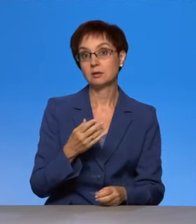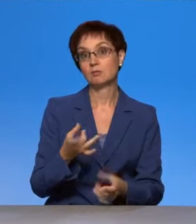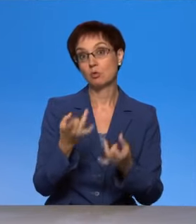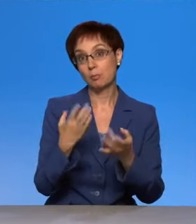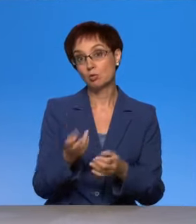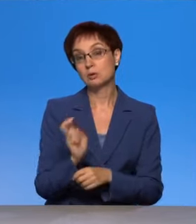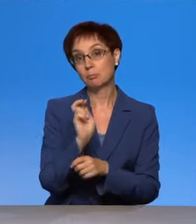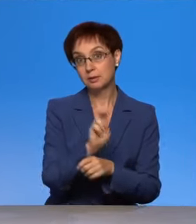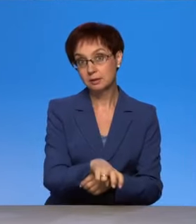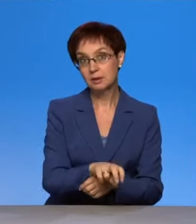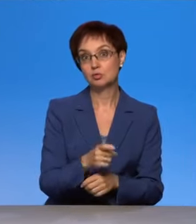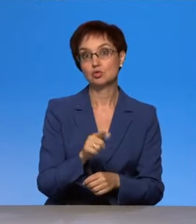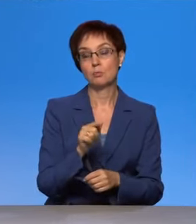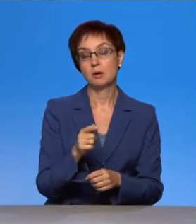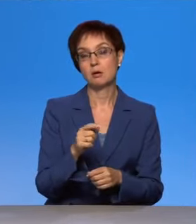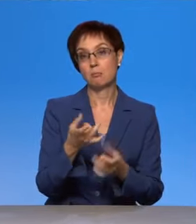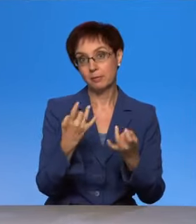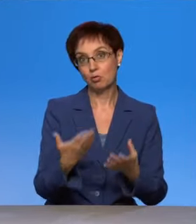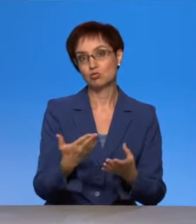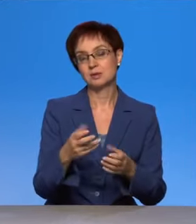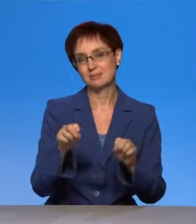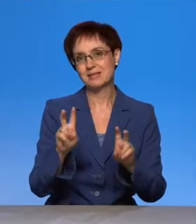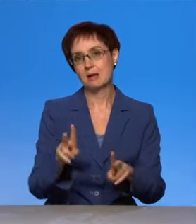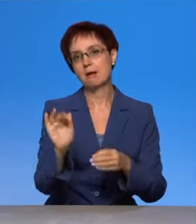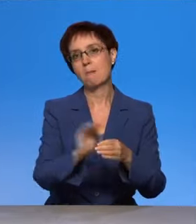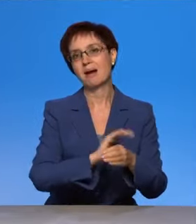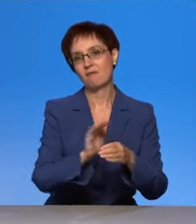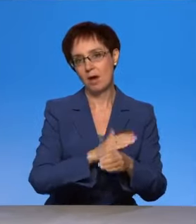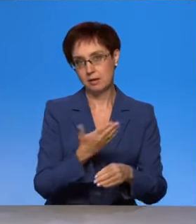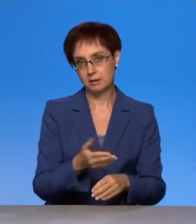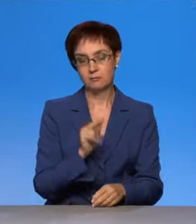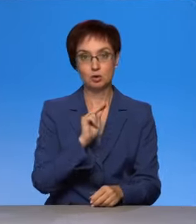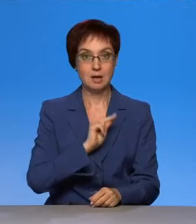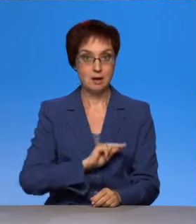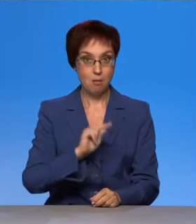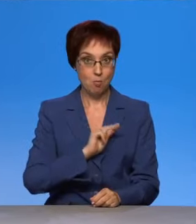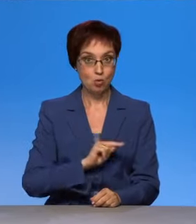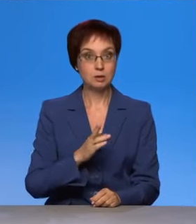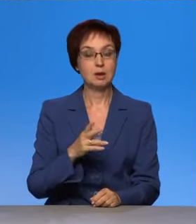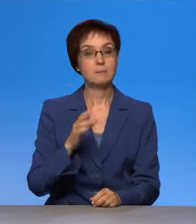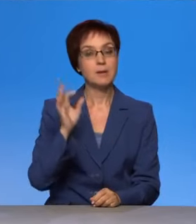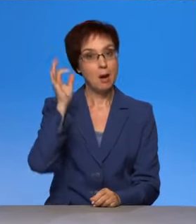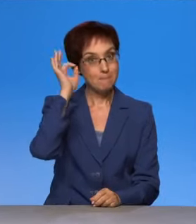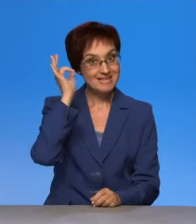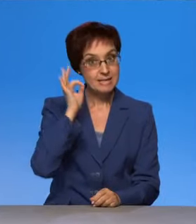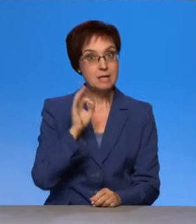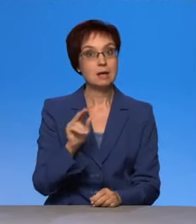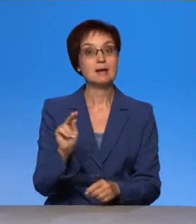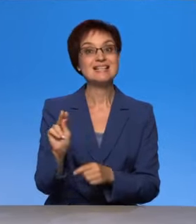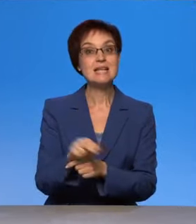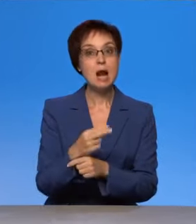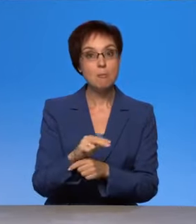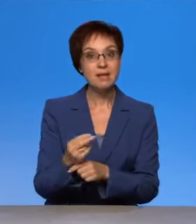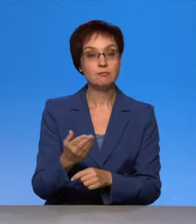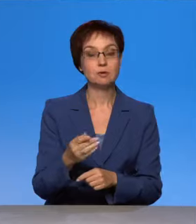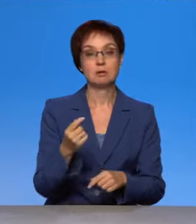Вот. То есть вот сама по себе идея работы, например, психотерапевта от работы психолога, это очень большая разница была до недавнего времени.